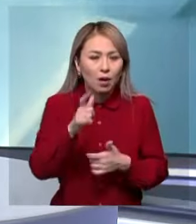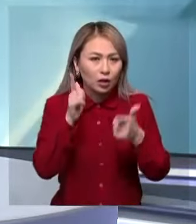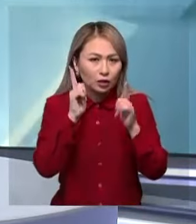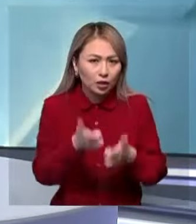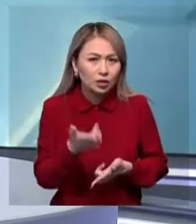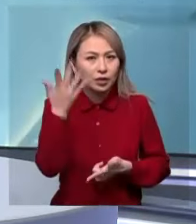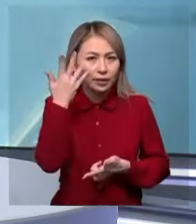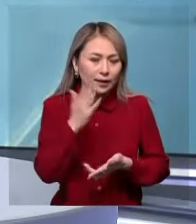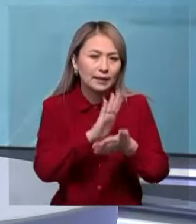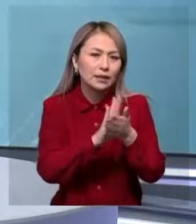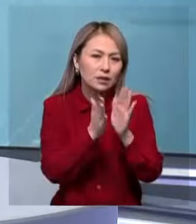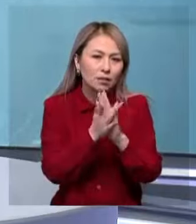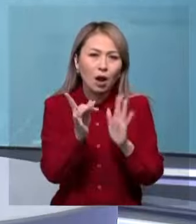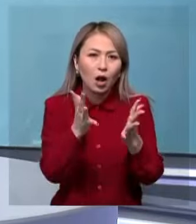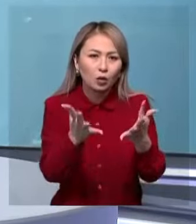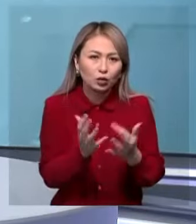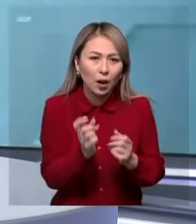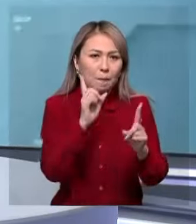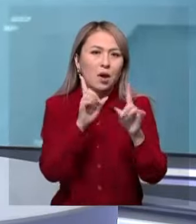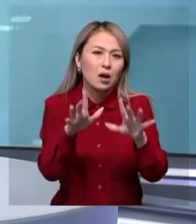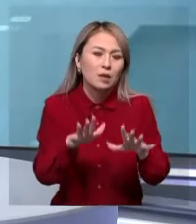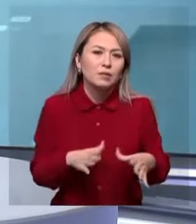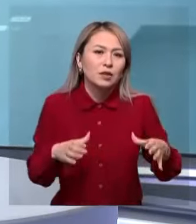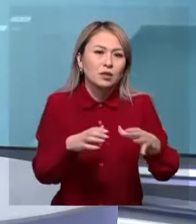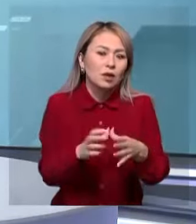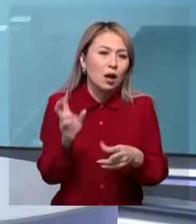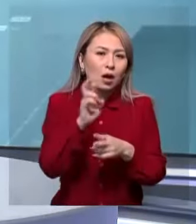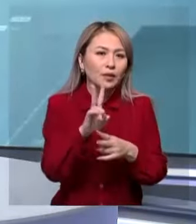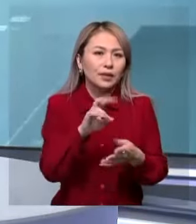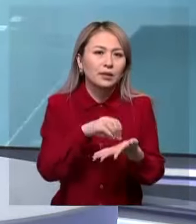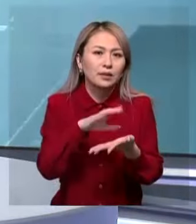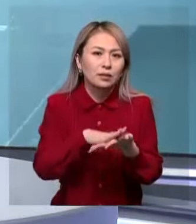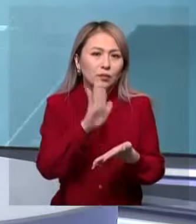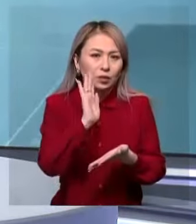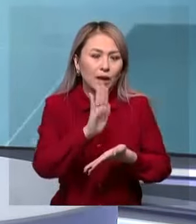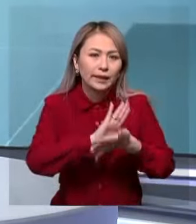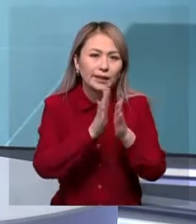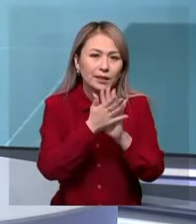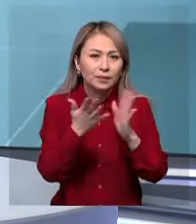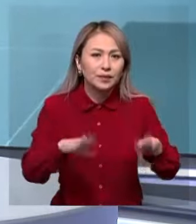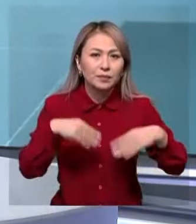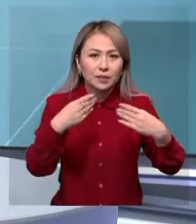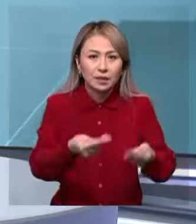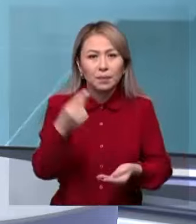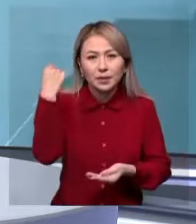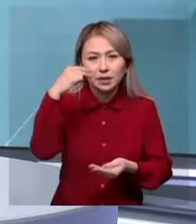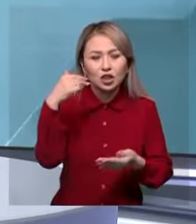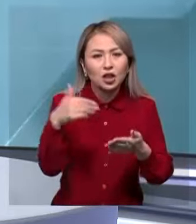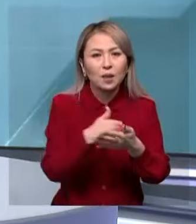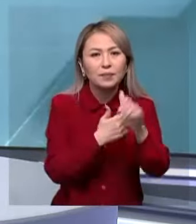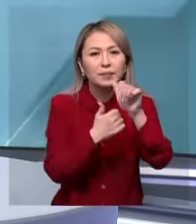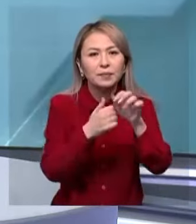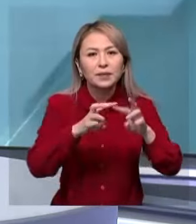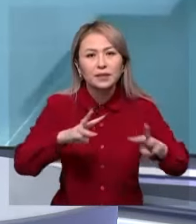кандидатураны мақұлдаған жағдайда келісім алу үшін оны парламент мәжілісінің қарауына енгізеді. Ал мәжіліс келісім берсе, президент